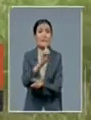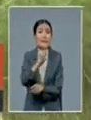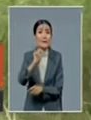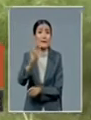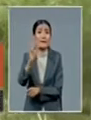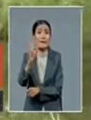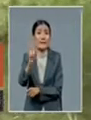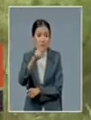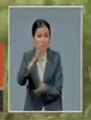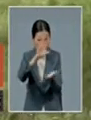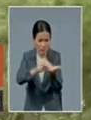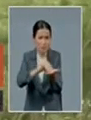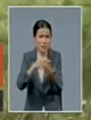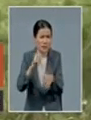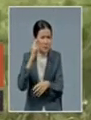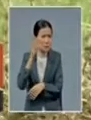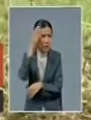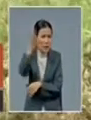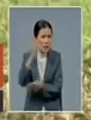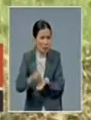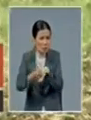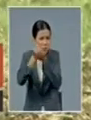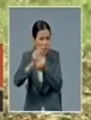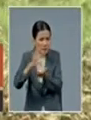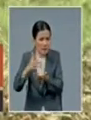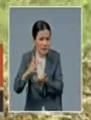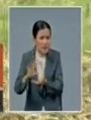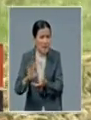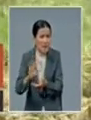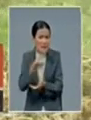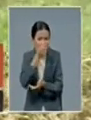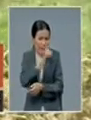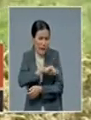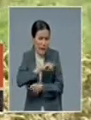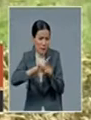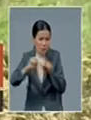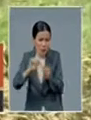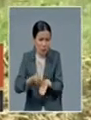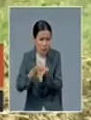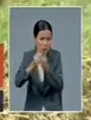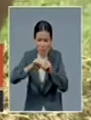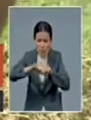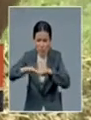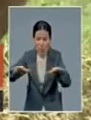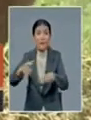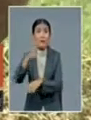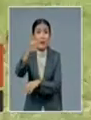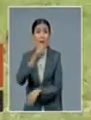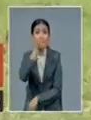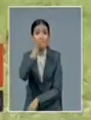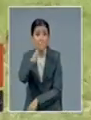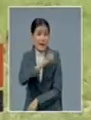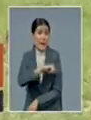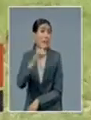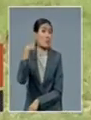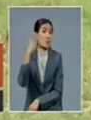น่าจะมีศักยภาพเพียงพอที่จะฟื้นฟูสายพันธุ์แรดขาวเหนือกลับมาได้อีกครั้งหนึ่งครับ แรดขาวเหนือเพศเมีย2ตัวสุ